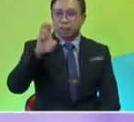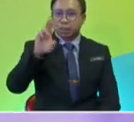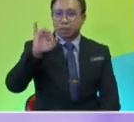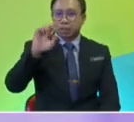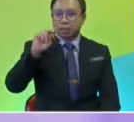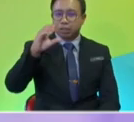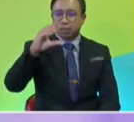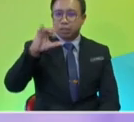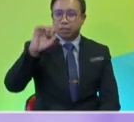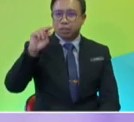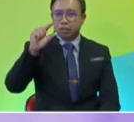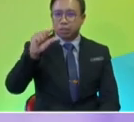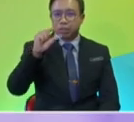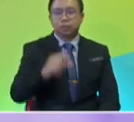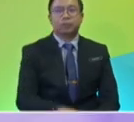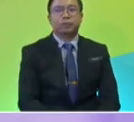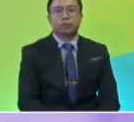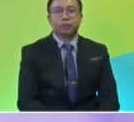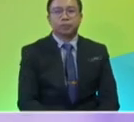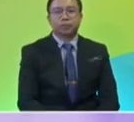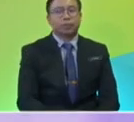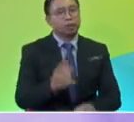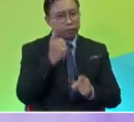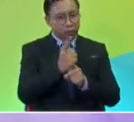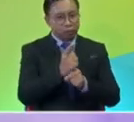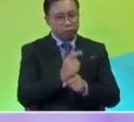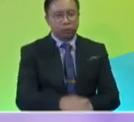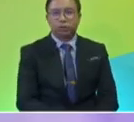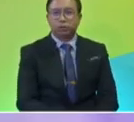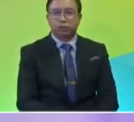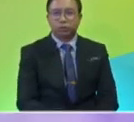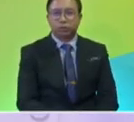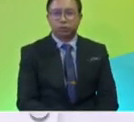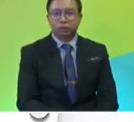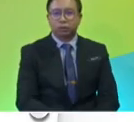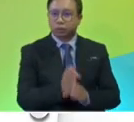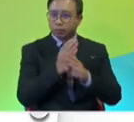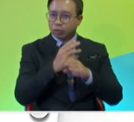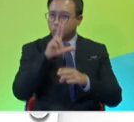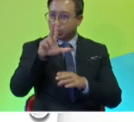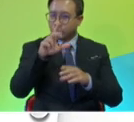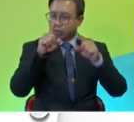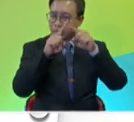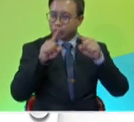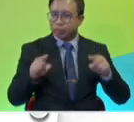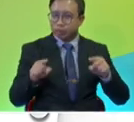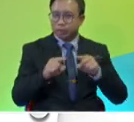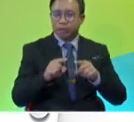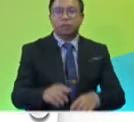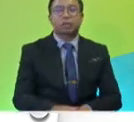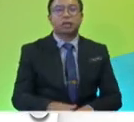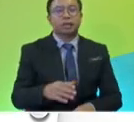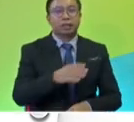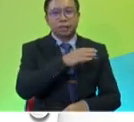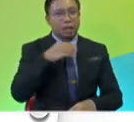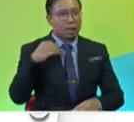kerincing kerincing ah betul kerincing okey kerincing ni dia berbentuk tiga segi okey dia bentuk tiga segi dan dia ada